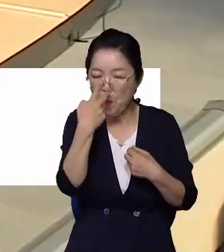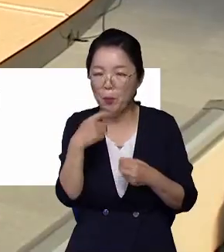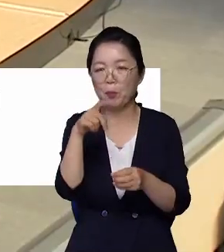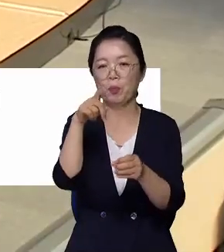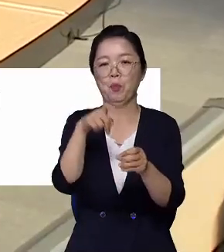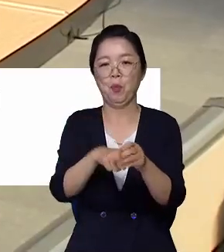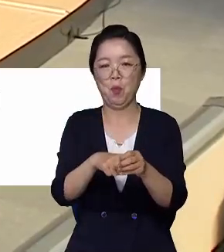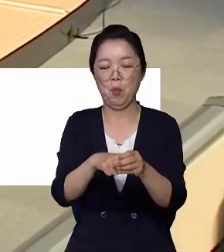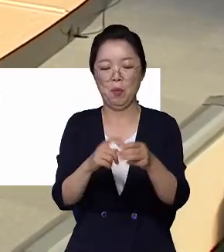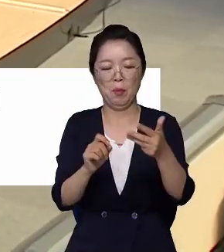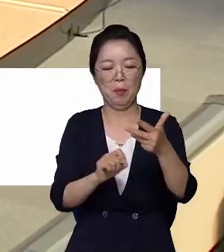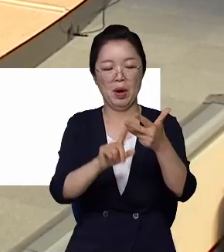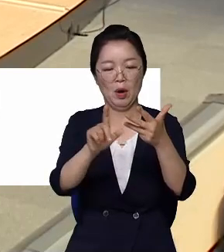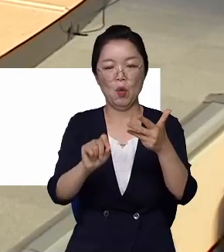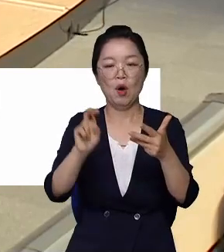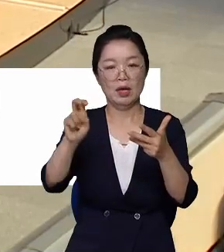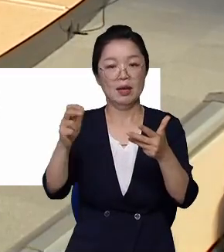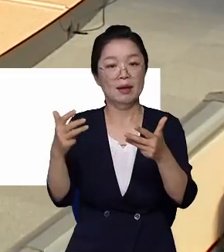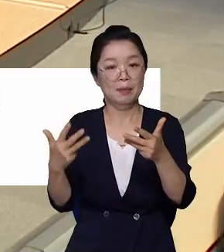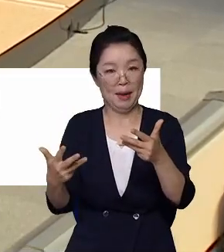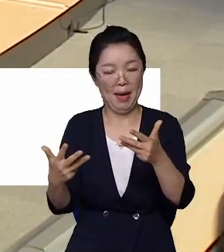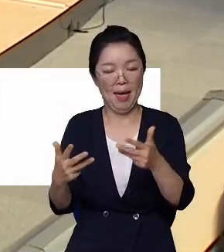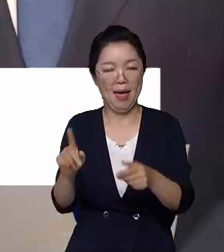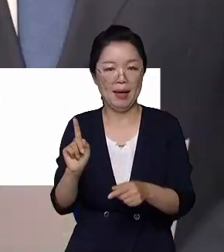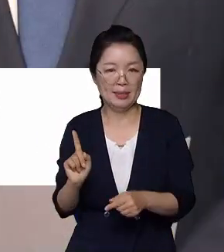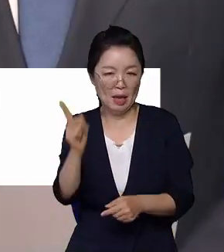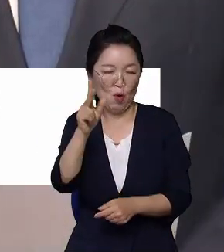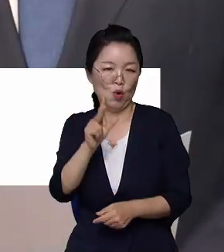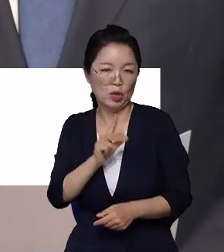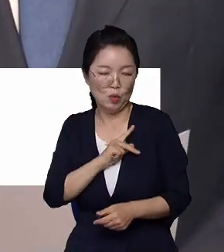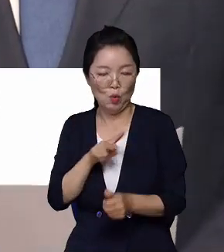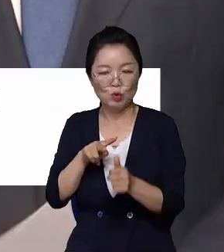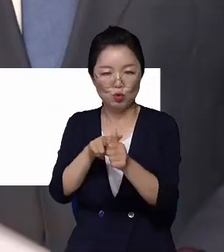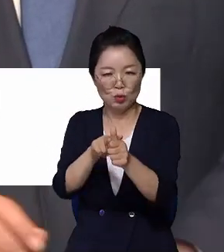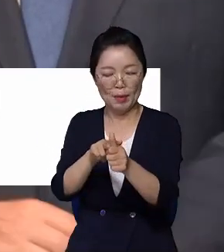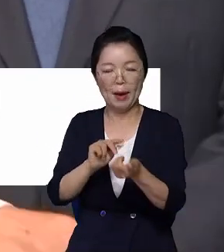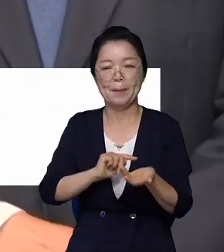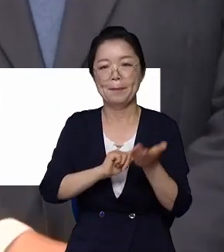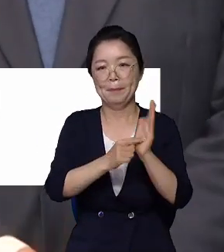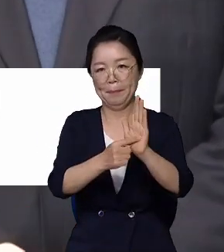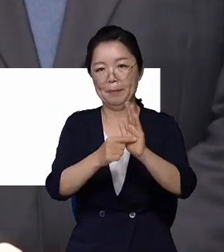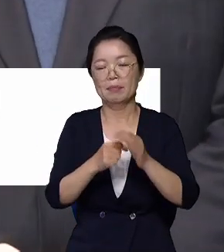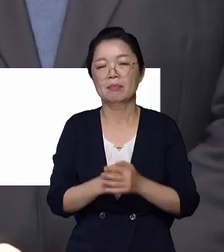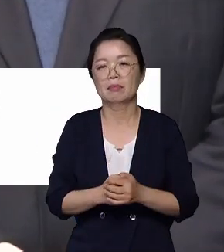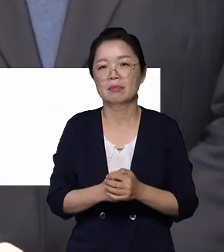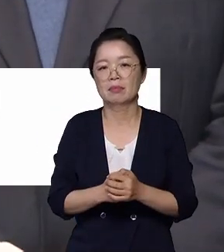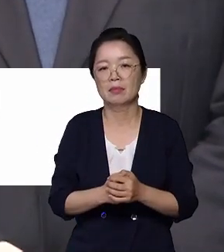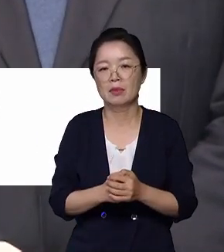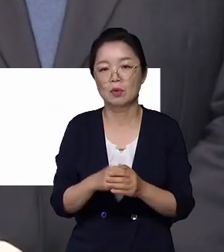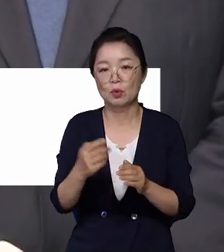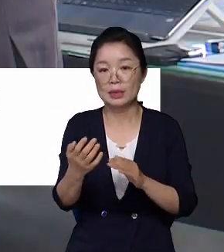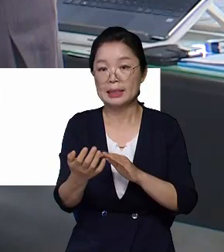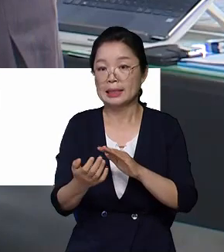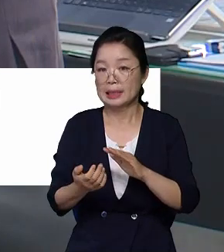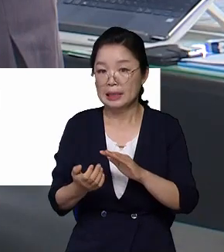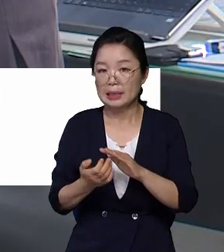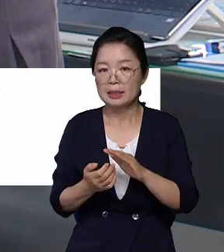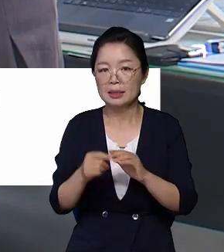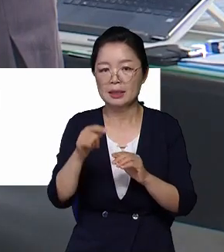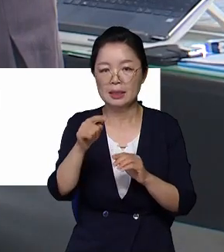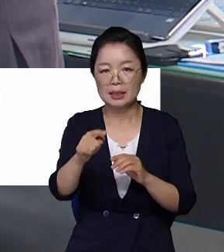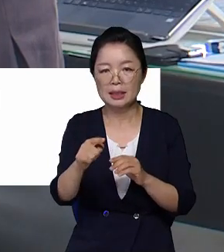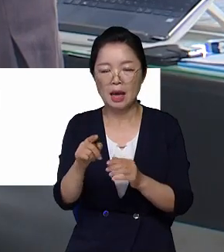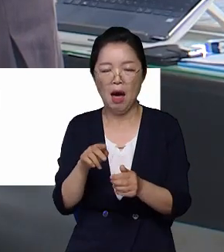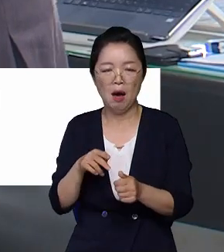8.28 전당대회 호남 대표주자로 최고위원에 도전하겠다고 밝혔습니다. 앞서 민주당 전당대회를 통해 호남